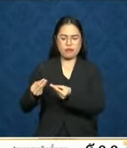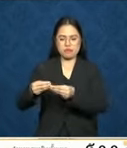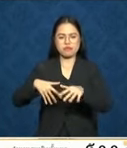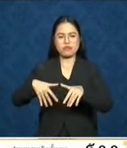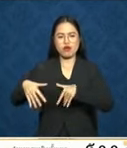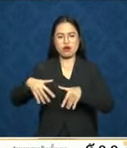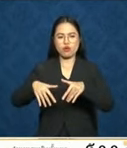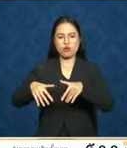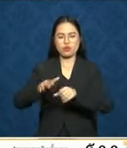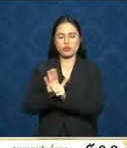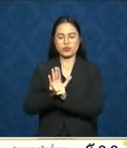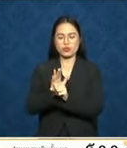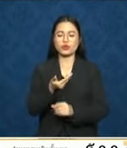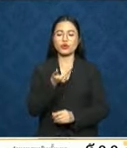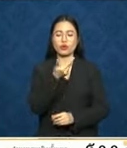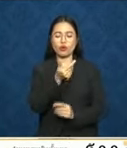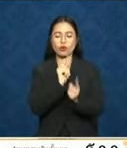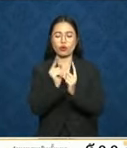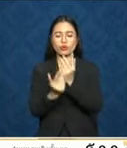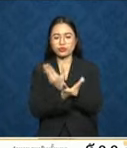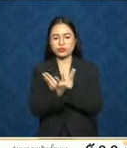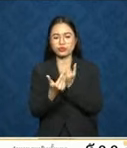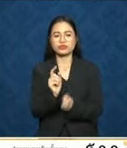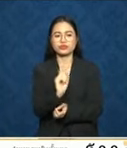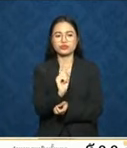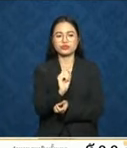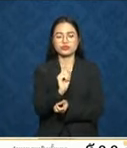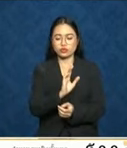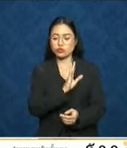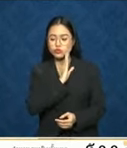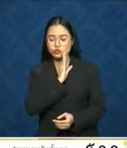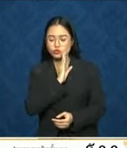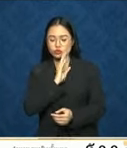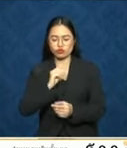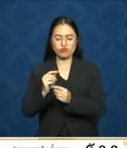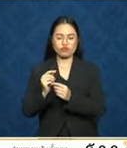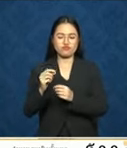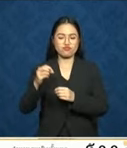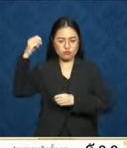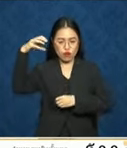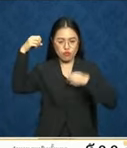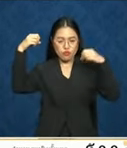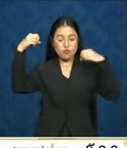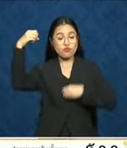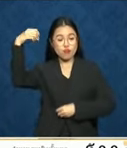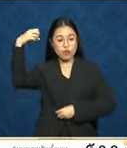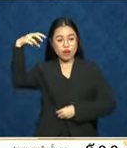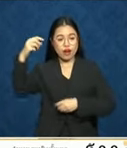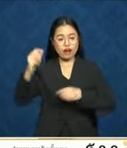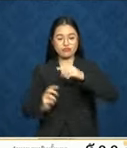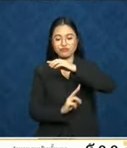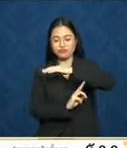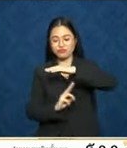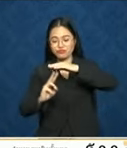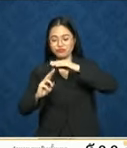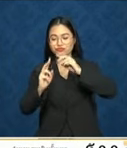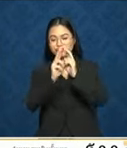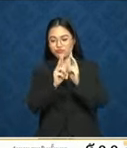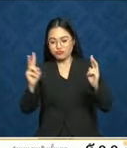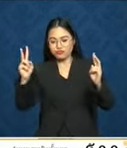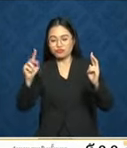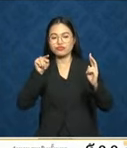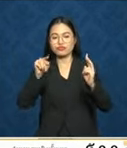ญดิฉันจึงอยากขอหารือท่านประธานค่ะในกรณีขอขยายเขตไฟฟ้าให้พี่น้องประชาชนขอให้ลดขั้นตอนและ